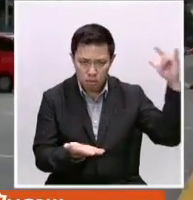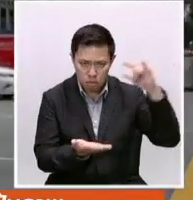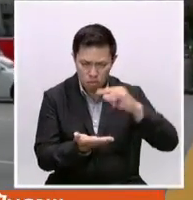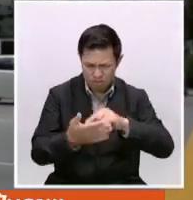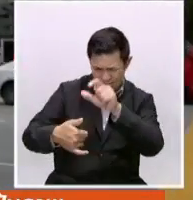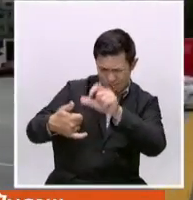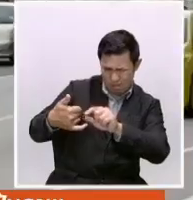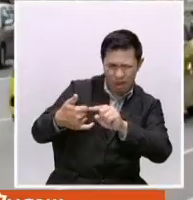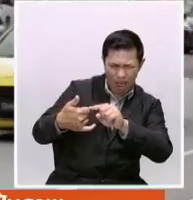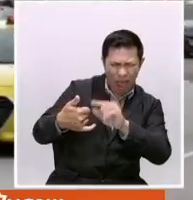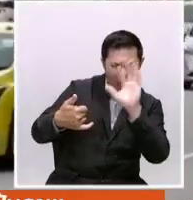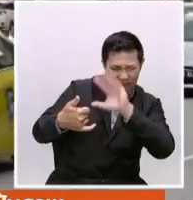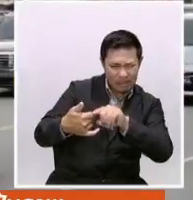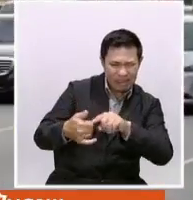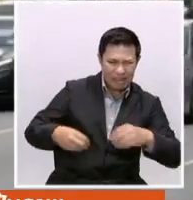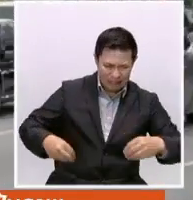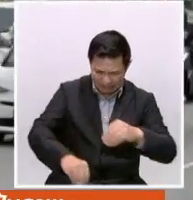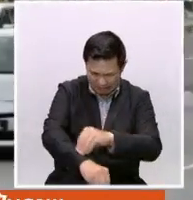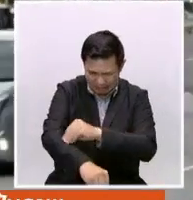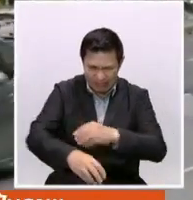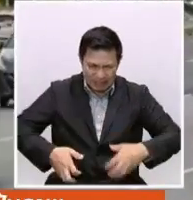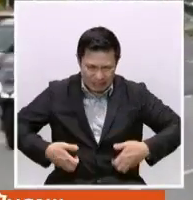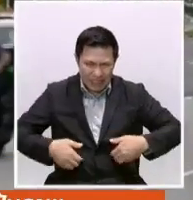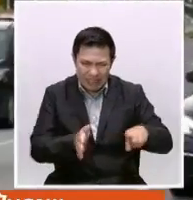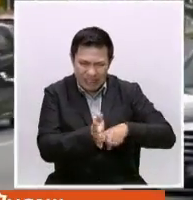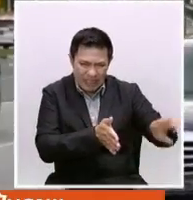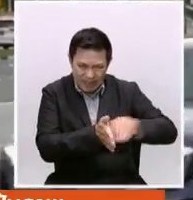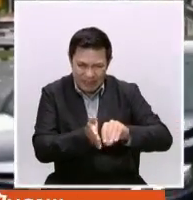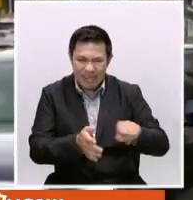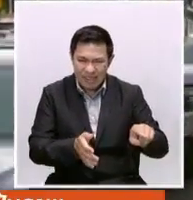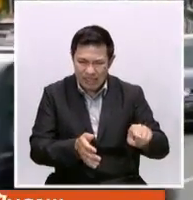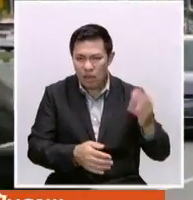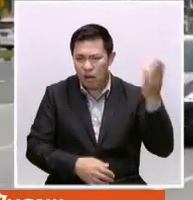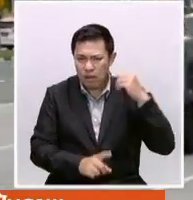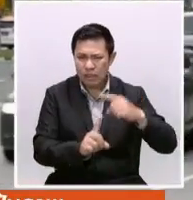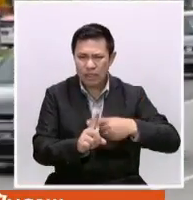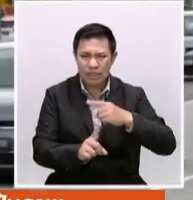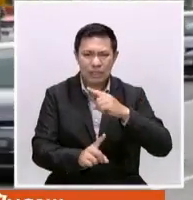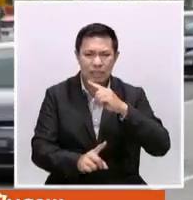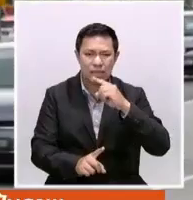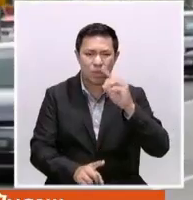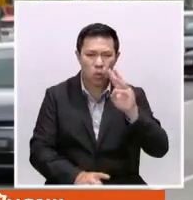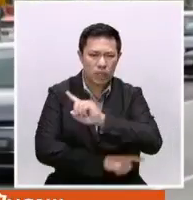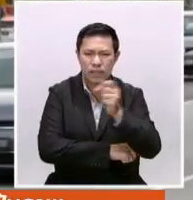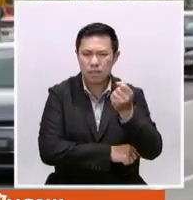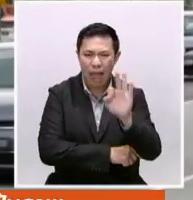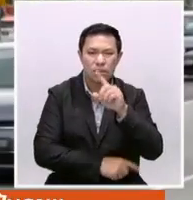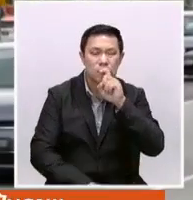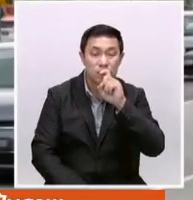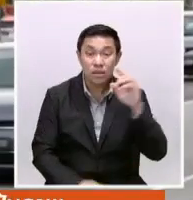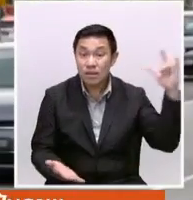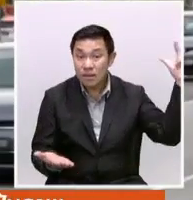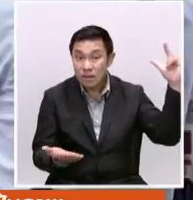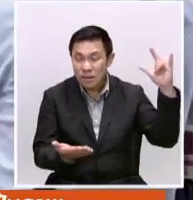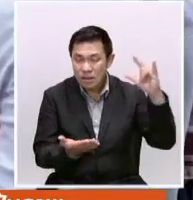การเข้าข่ายติดเชื้อฝีดาดลิงตั้งแต่วันอาทิตย์ที่19มิถุนายนที่ผ่านมาเดินทางเข้ามาที่เกาหลีใต้เมื่อวันจันทร์ที่